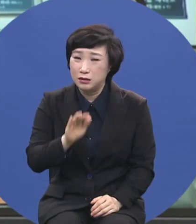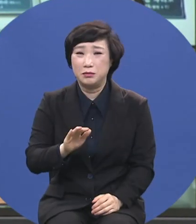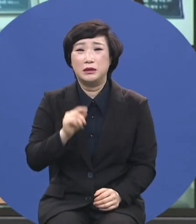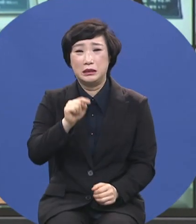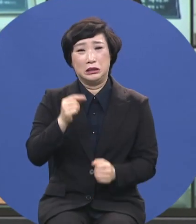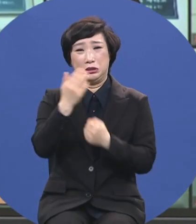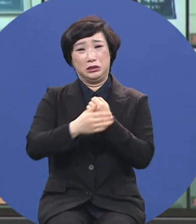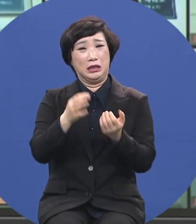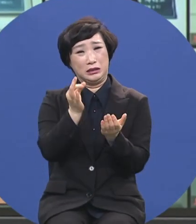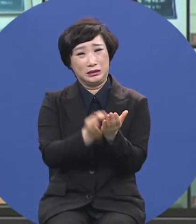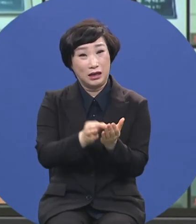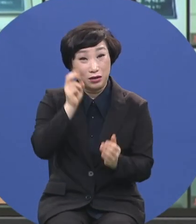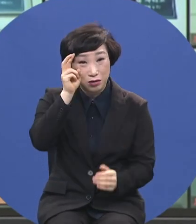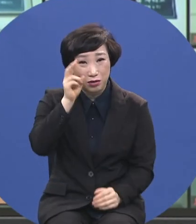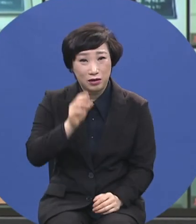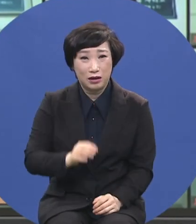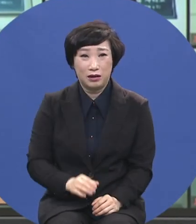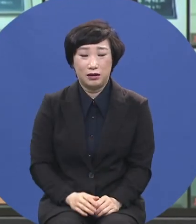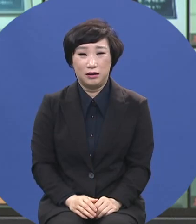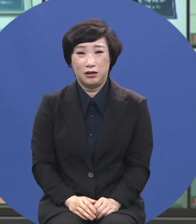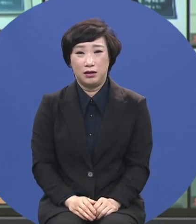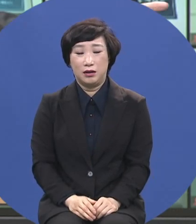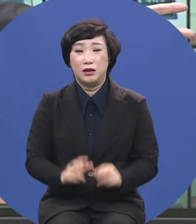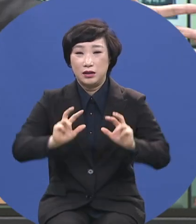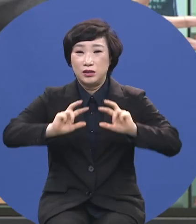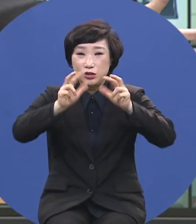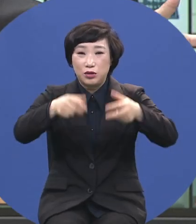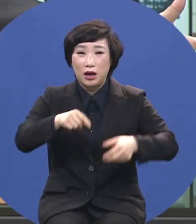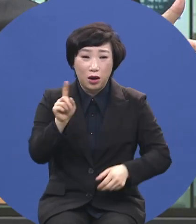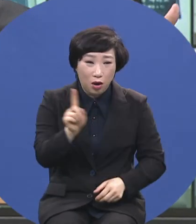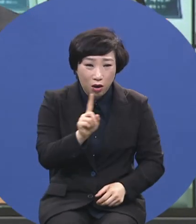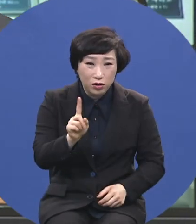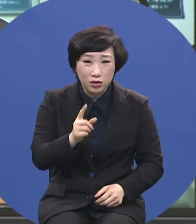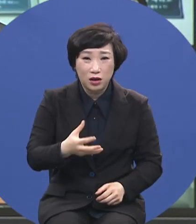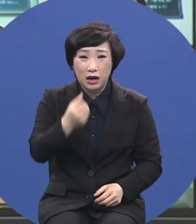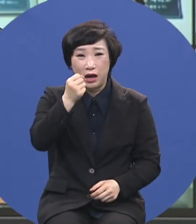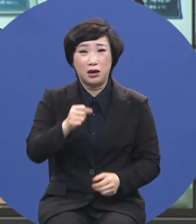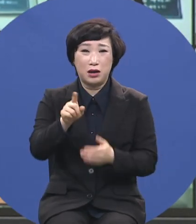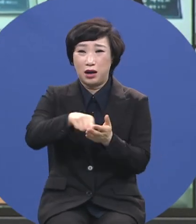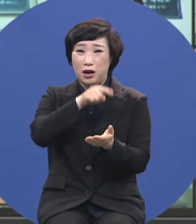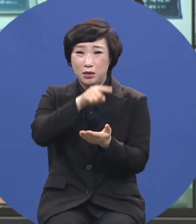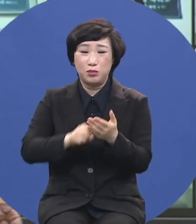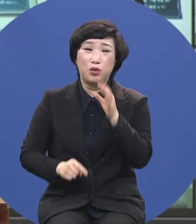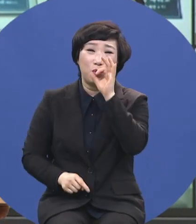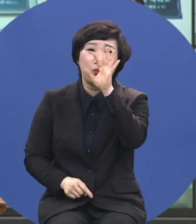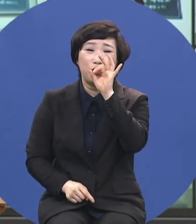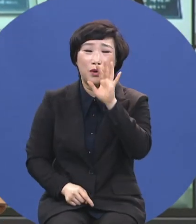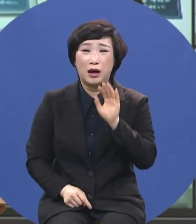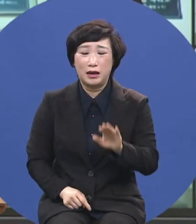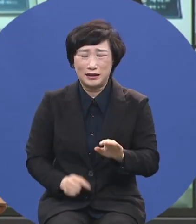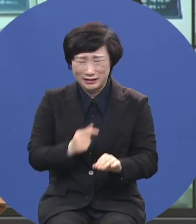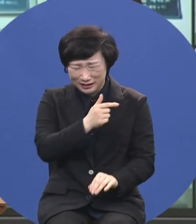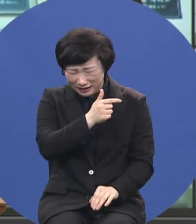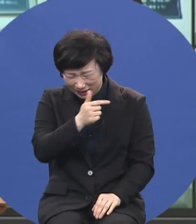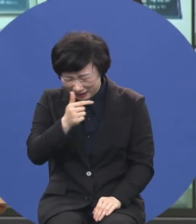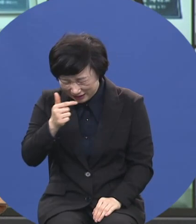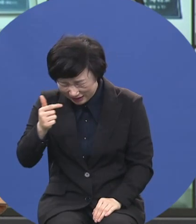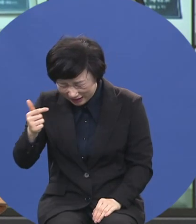그 은혜는 싸구려지. 지구상의 어떤 것도 갚을 수 없는 그